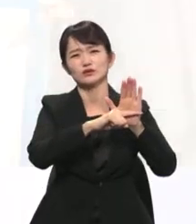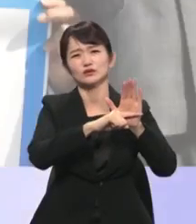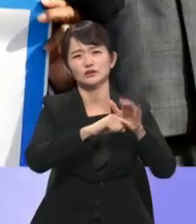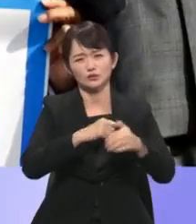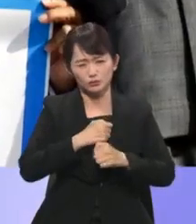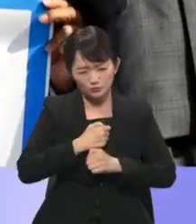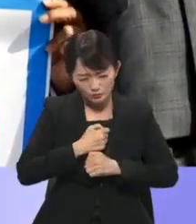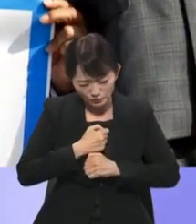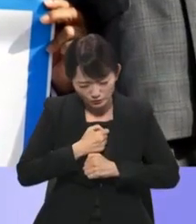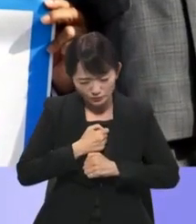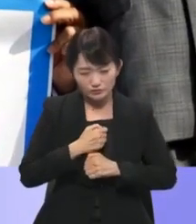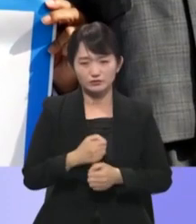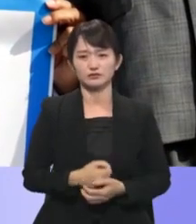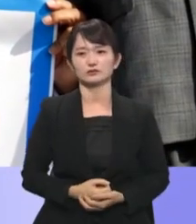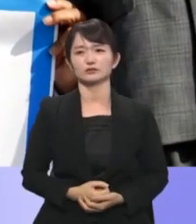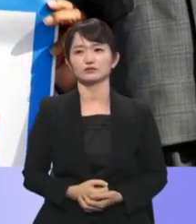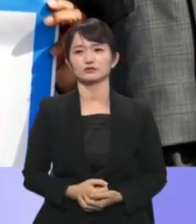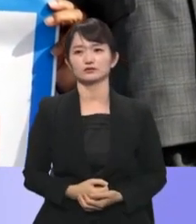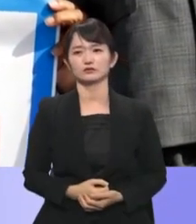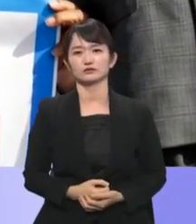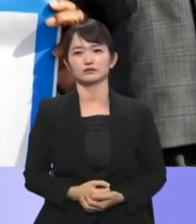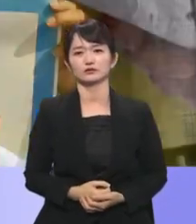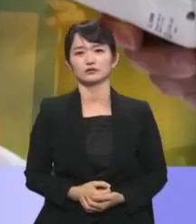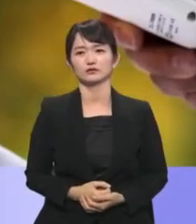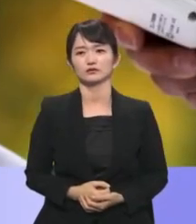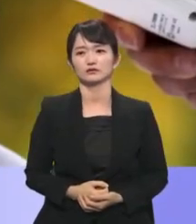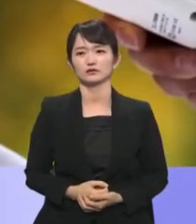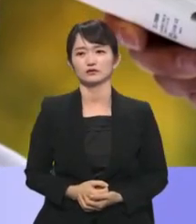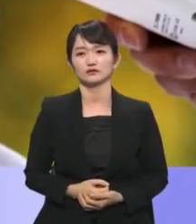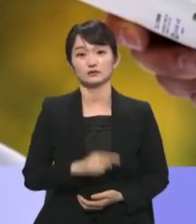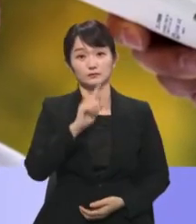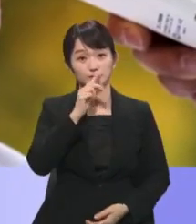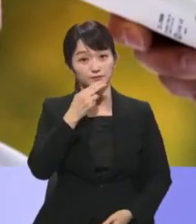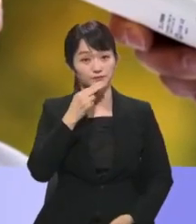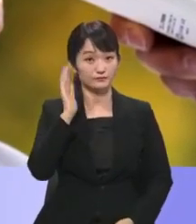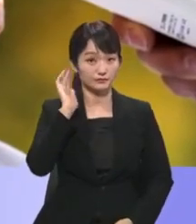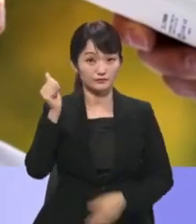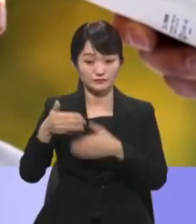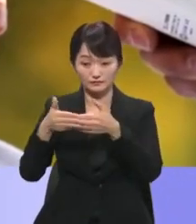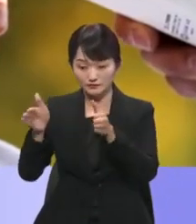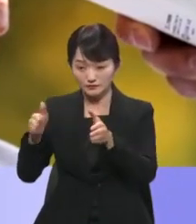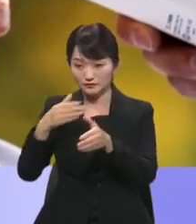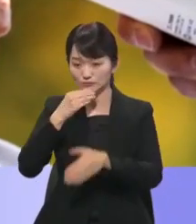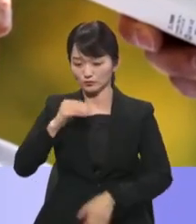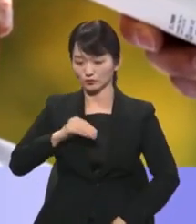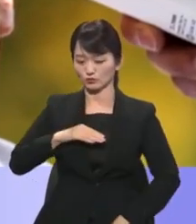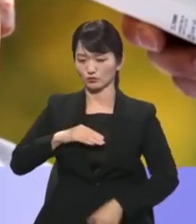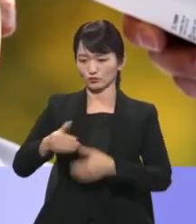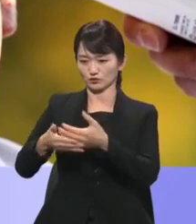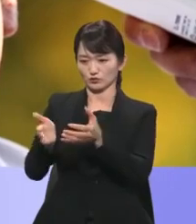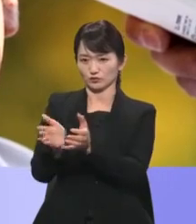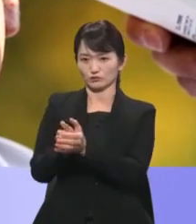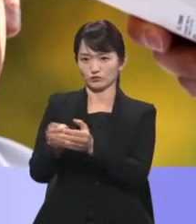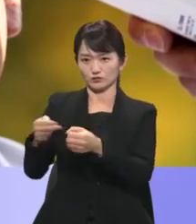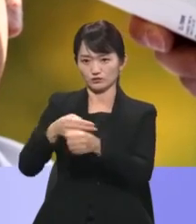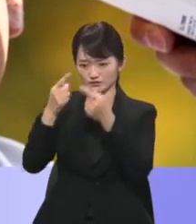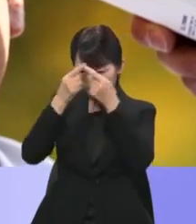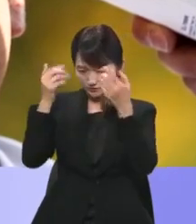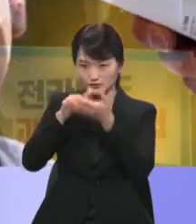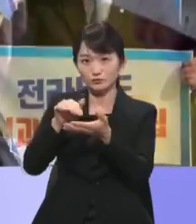생각합니다 아 김제섭 위원은 부정적입니다네 물론 이제 대통령실 이제 보험 복지부에서는 의대 정원을 늘릴 것을 시사는